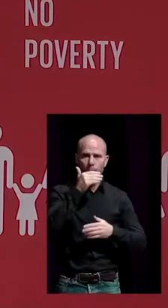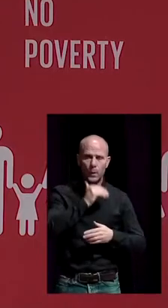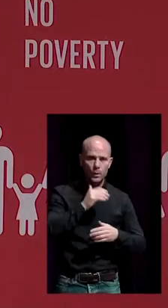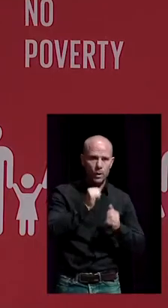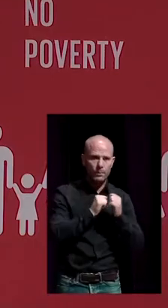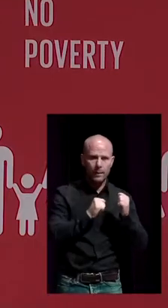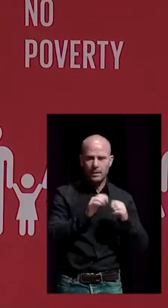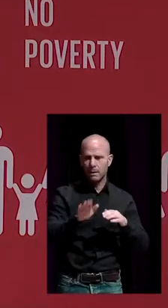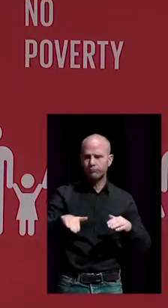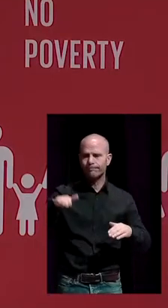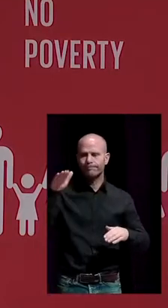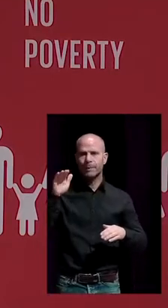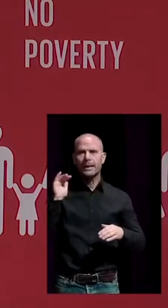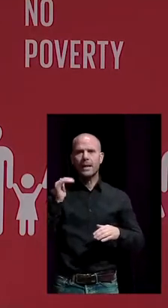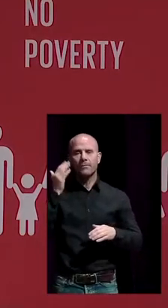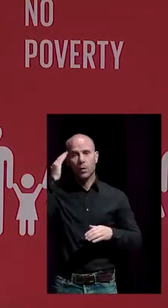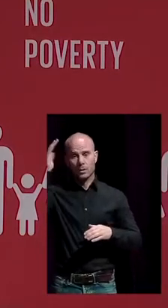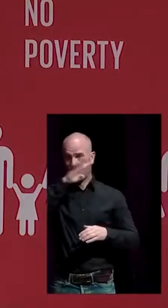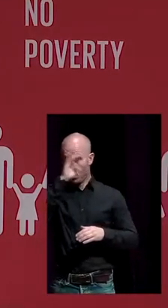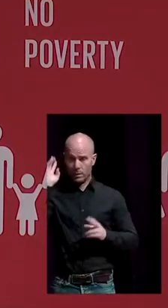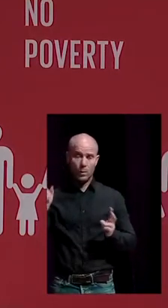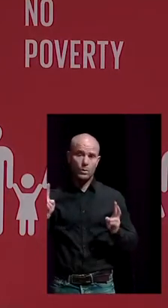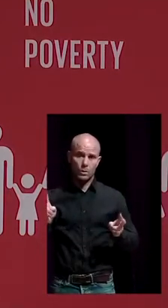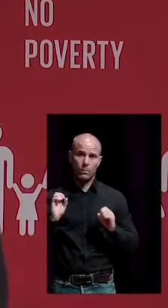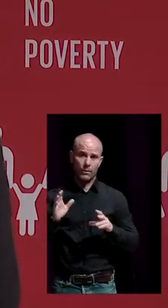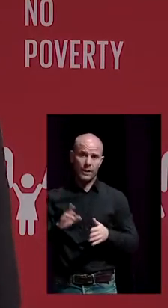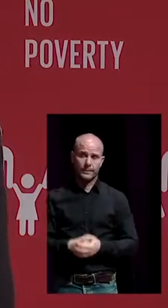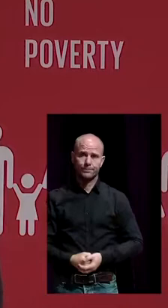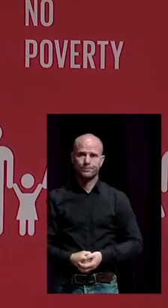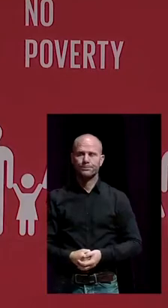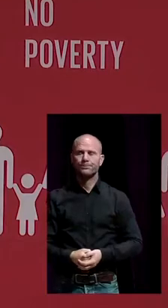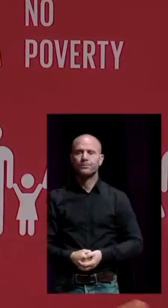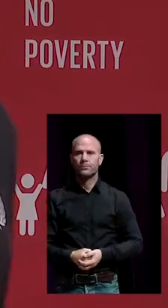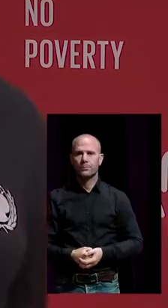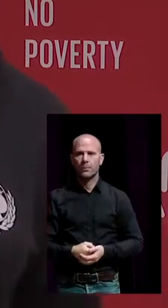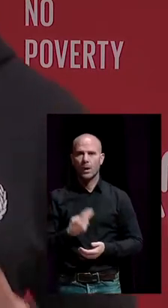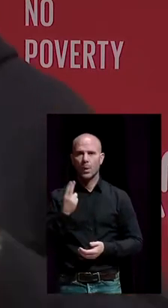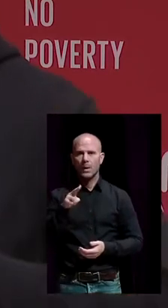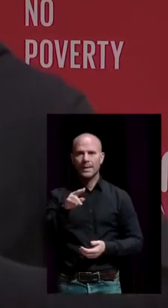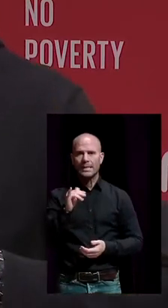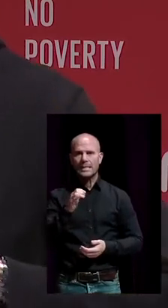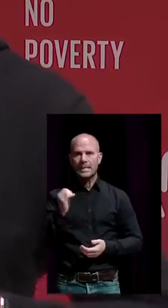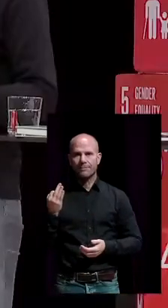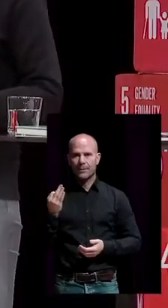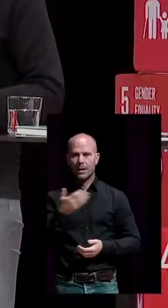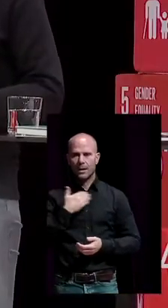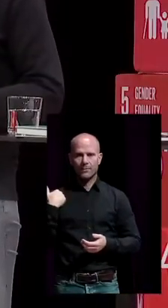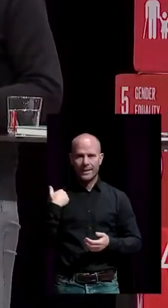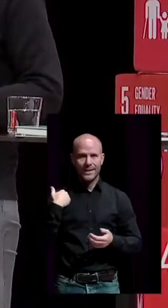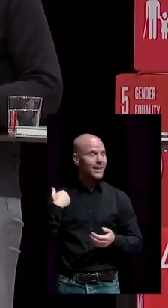också sen som följer med upp i vuxen ålder. Så att UNICEF, Vi söker